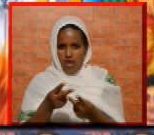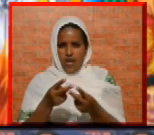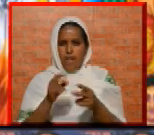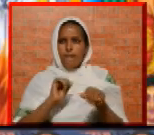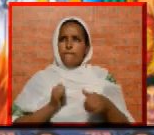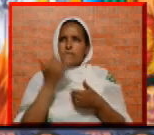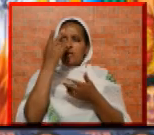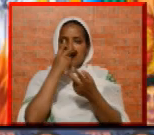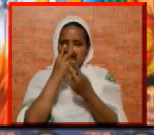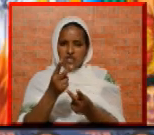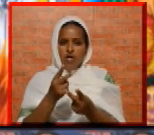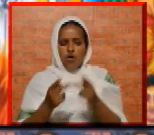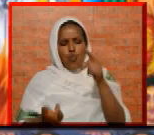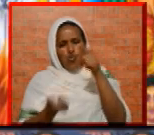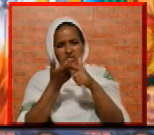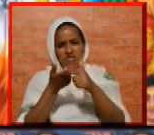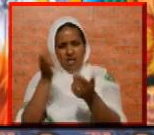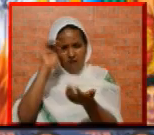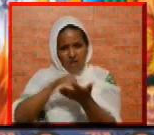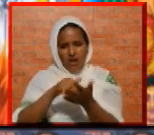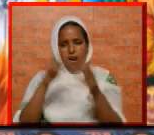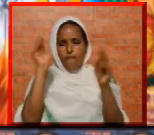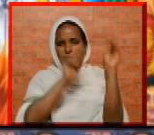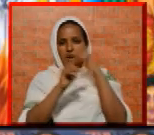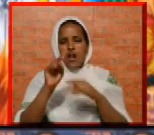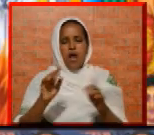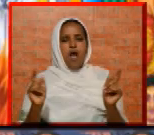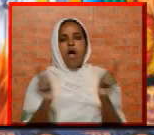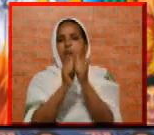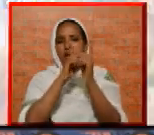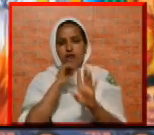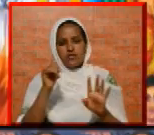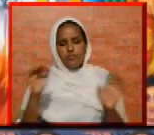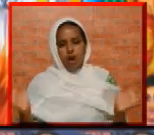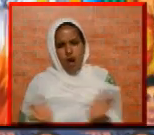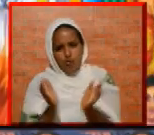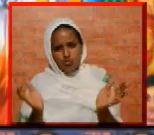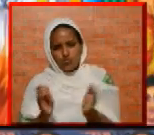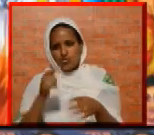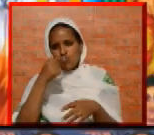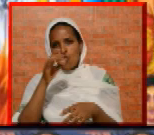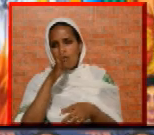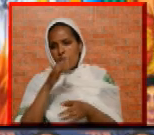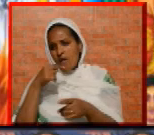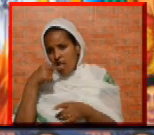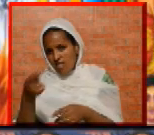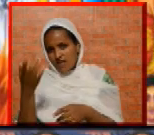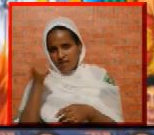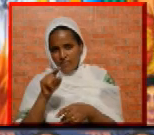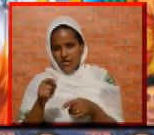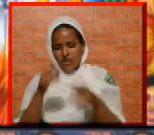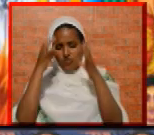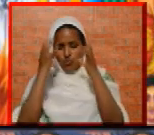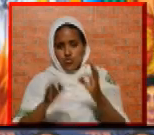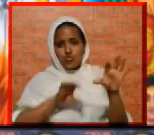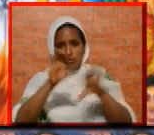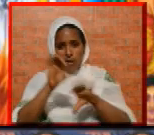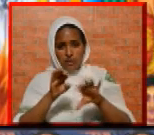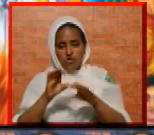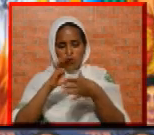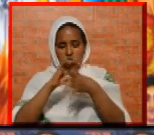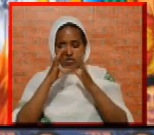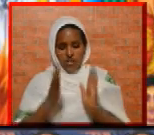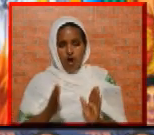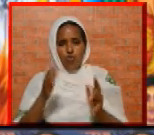እንድናይ ከዚህ በኋላ ሁለተኛ መከራ አይደርስብንም ይላት ነበር መከራውን ታግሰው ለመቀበል እንዲጸኑ እንዲወስኑ